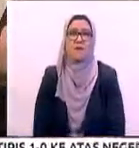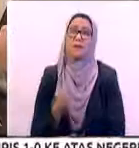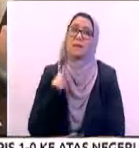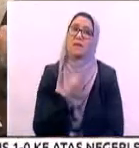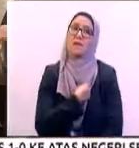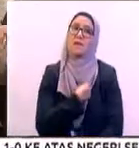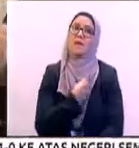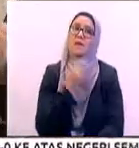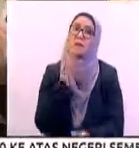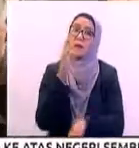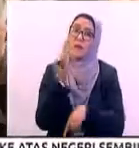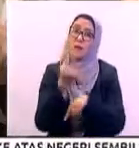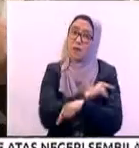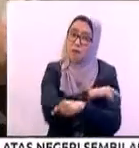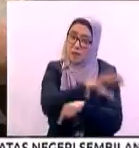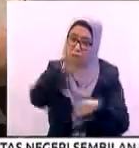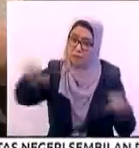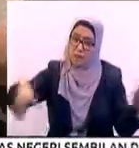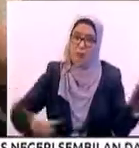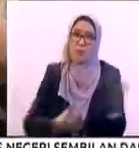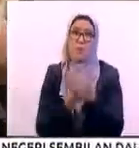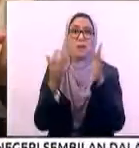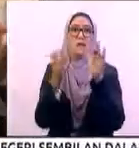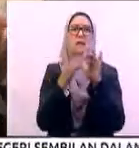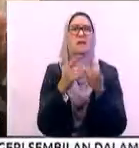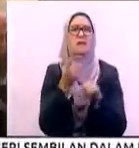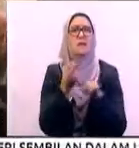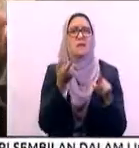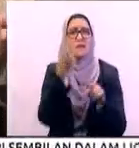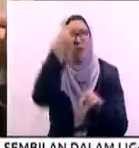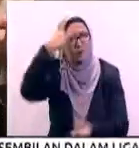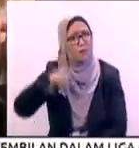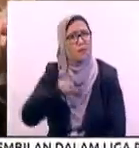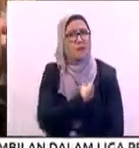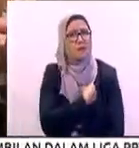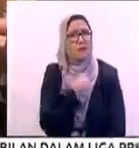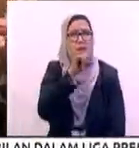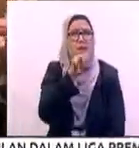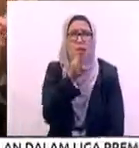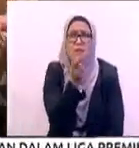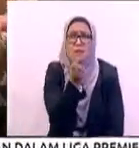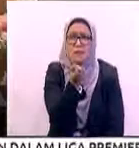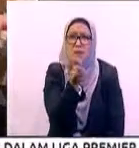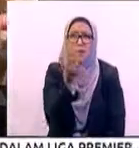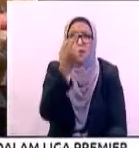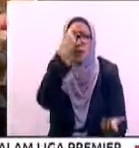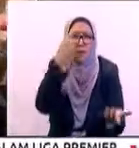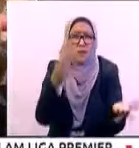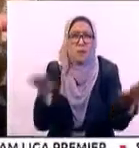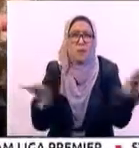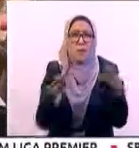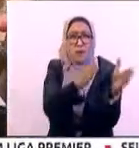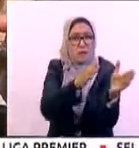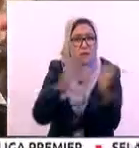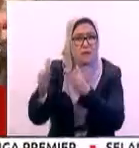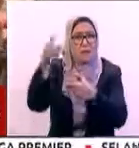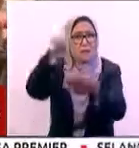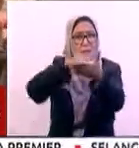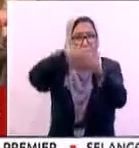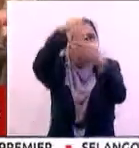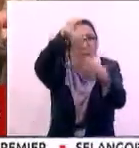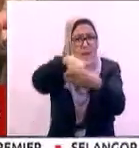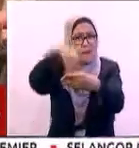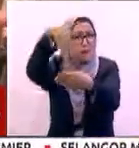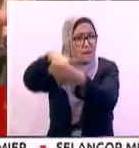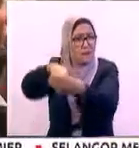daripada kita, isu dia kecil je. Isu dia untuk mengadakan pemilihan. Isu dia kecil je. Dan takkan oleh kerana